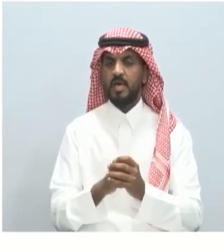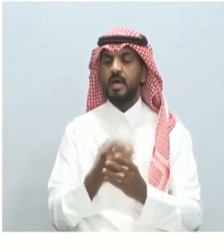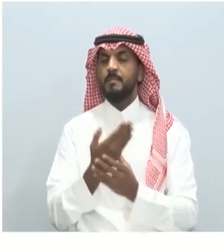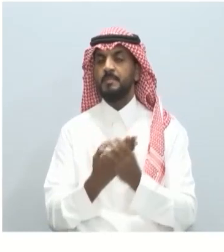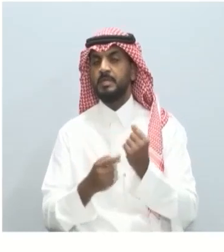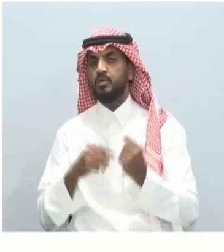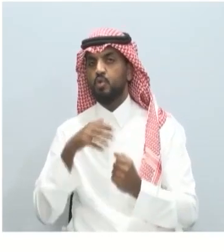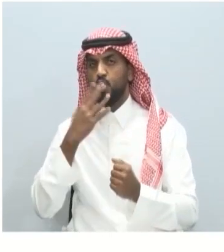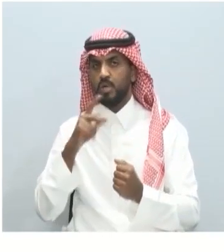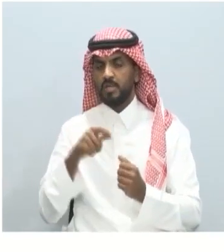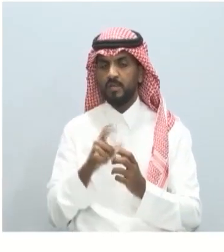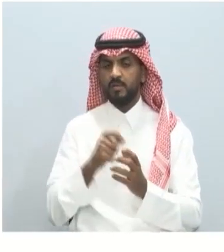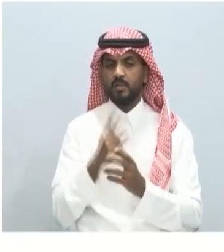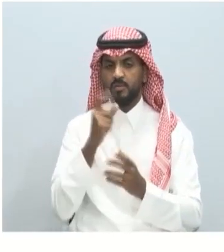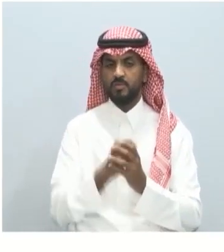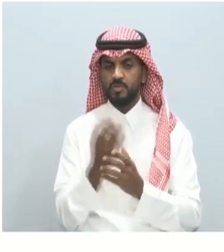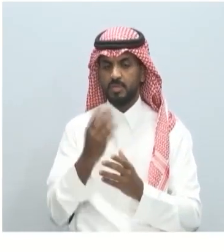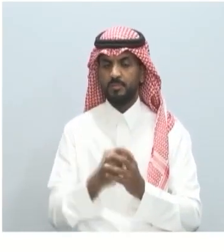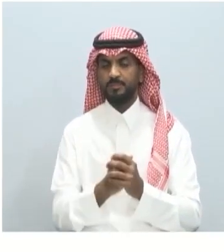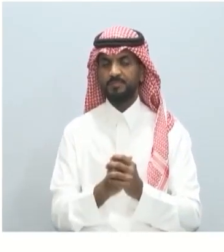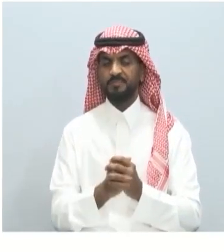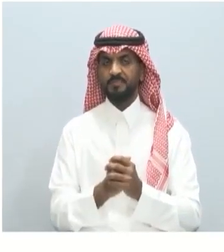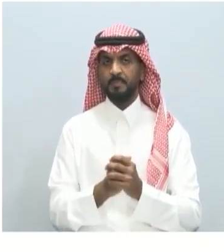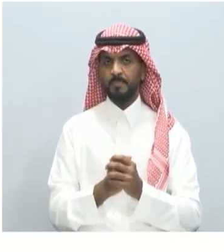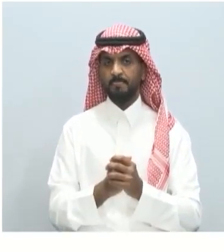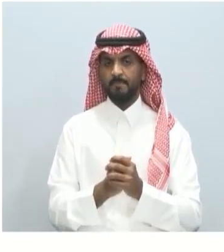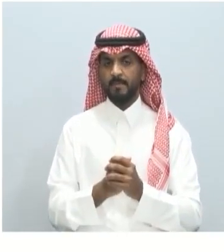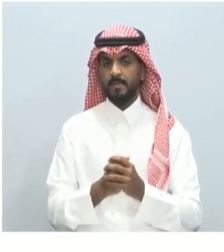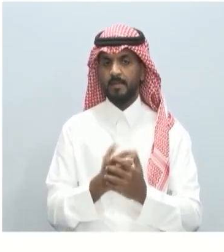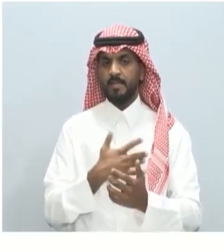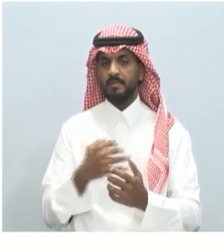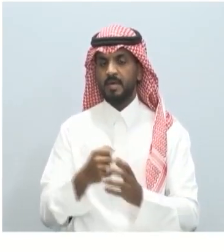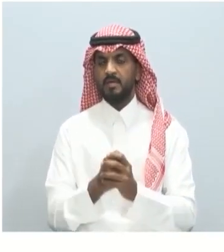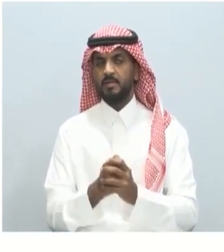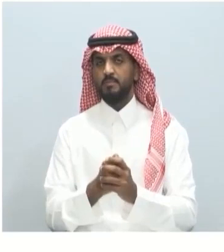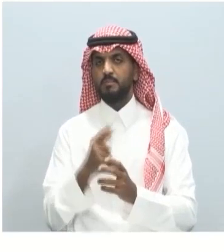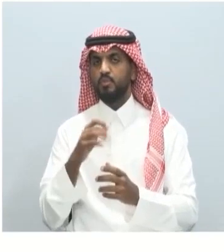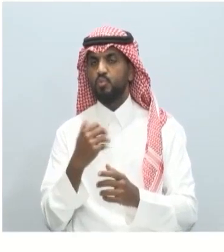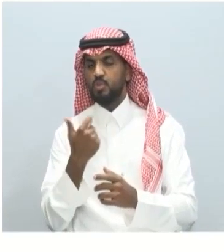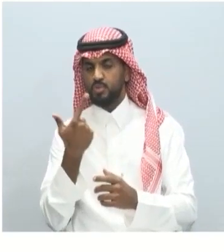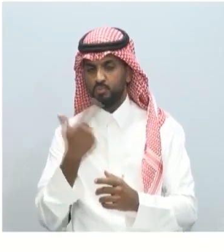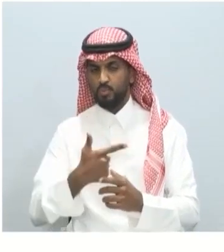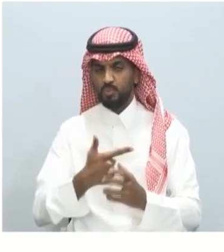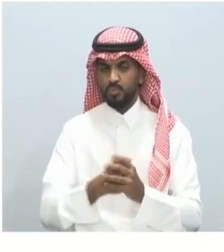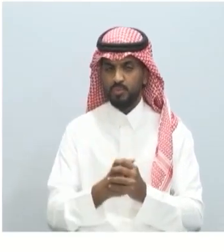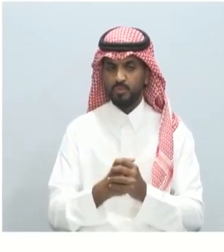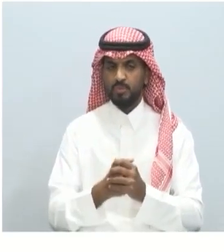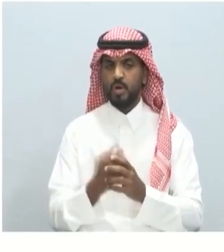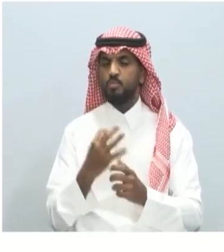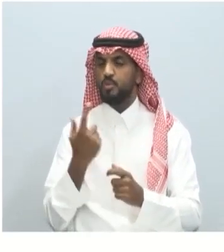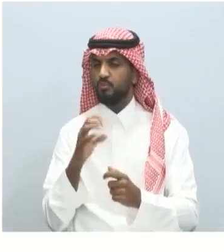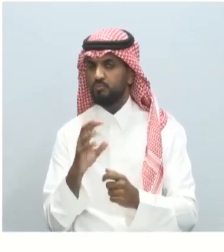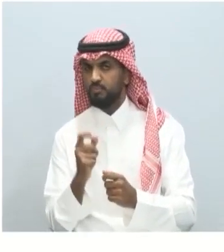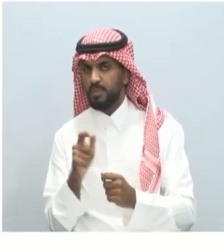هريره رضي الله عنه ان رسول الله صلى الله عليه وسلم قال الايمان بضع وسبع او بضع وست